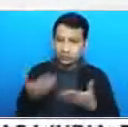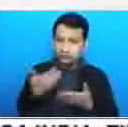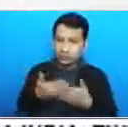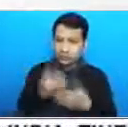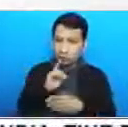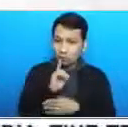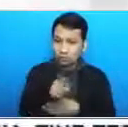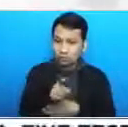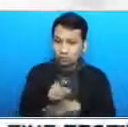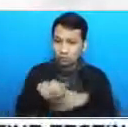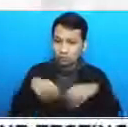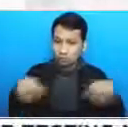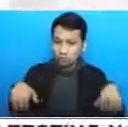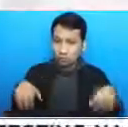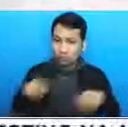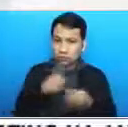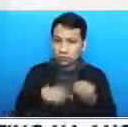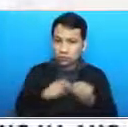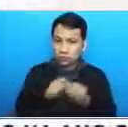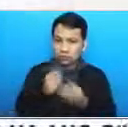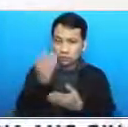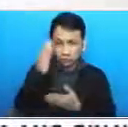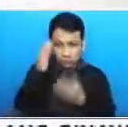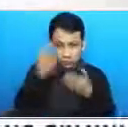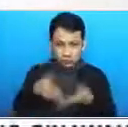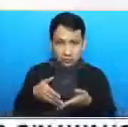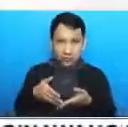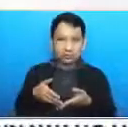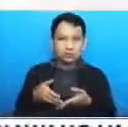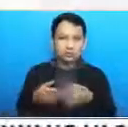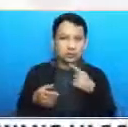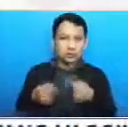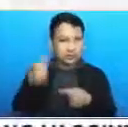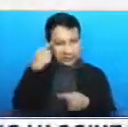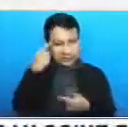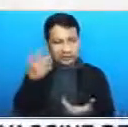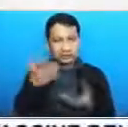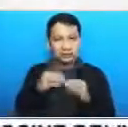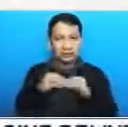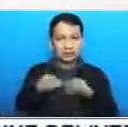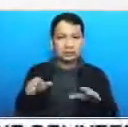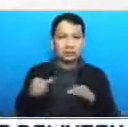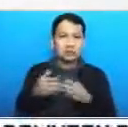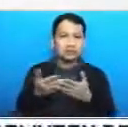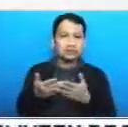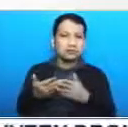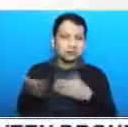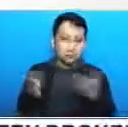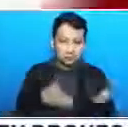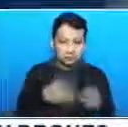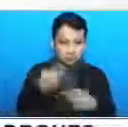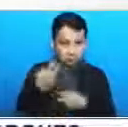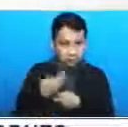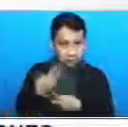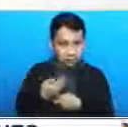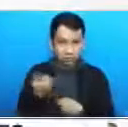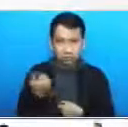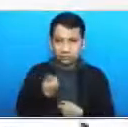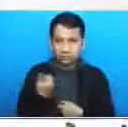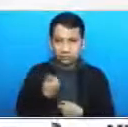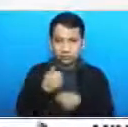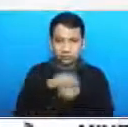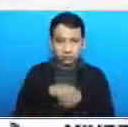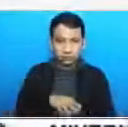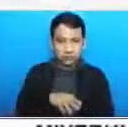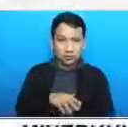all the sacrifices, for everything. Please continue to watch over me. Samantala,